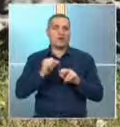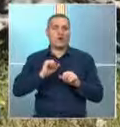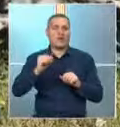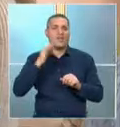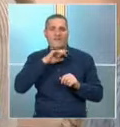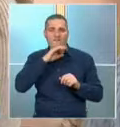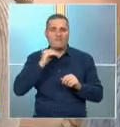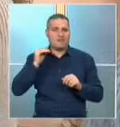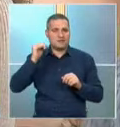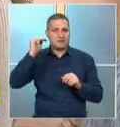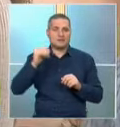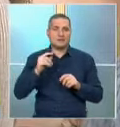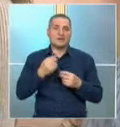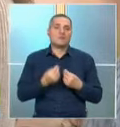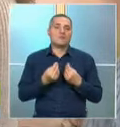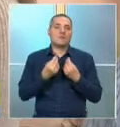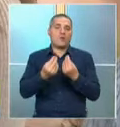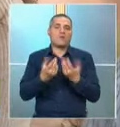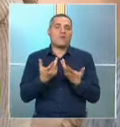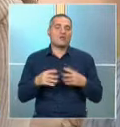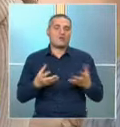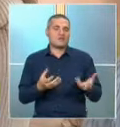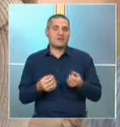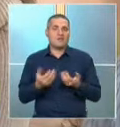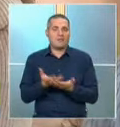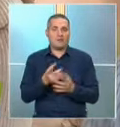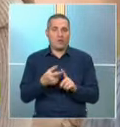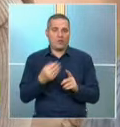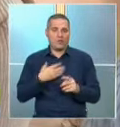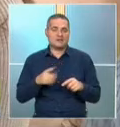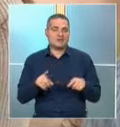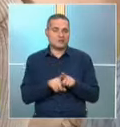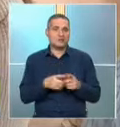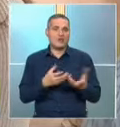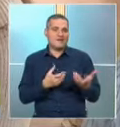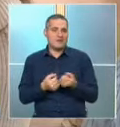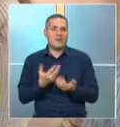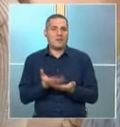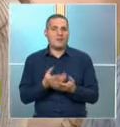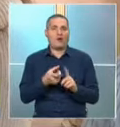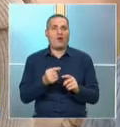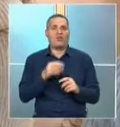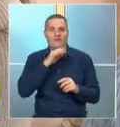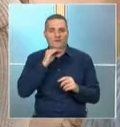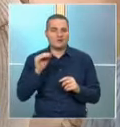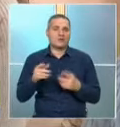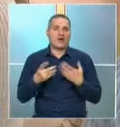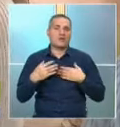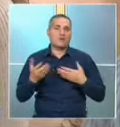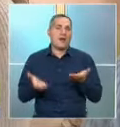възрастните. И е много хубаво както те да взимат пример от нас, така и ние от тях. И когато има баланс,